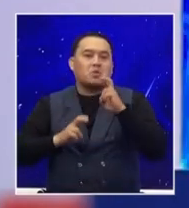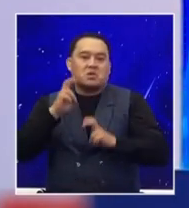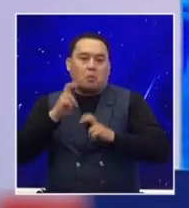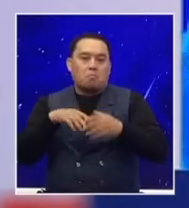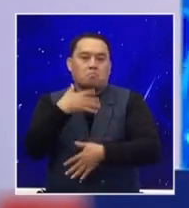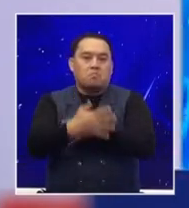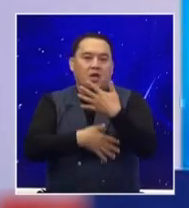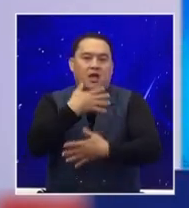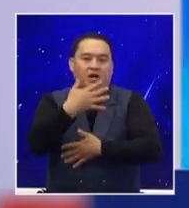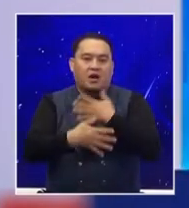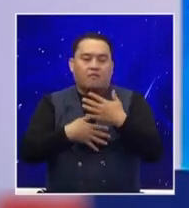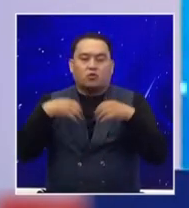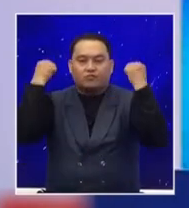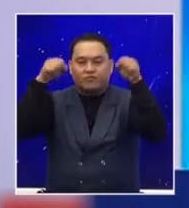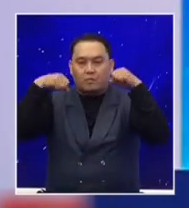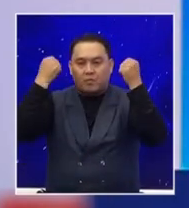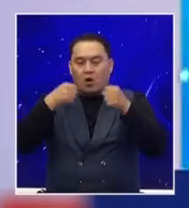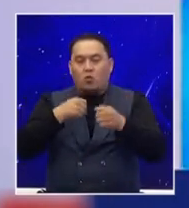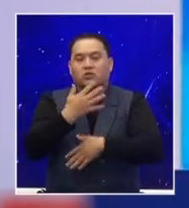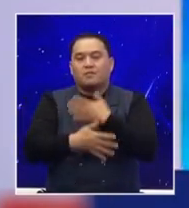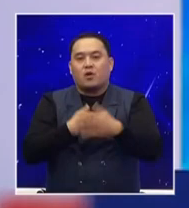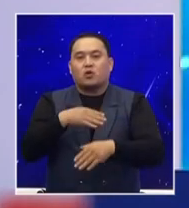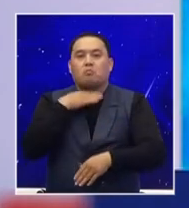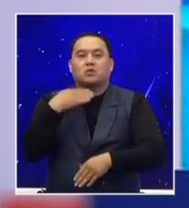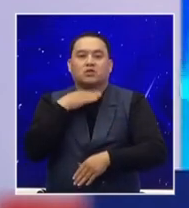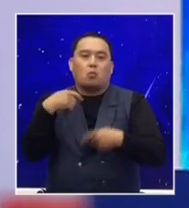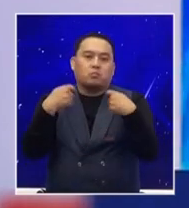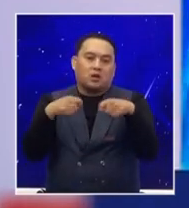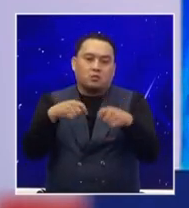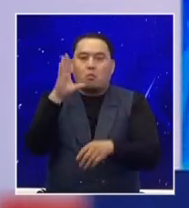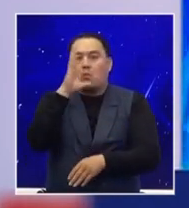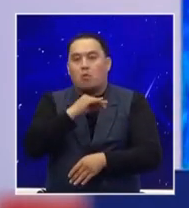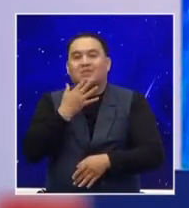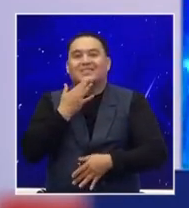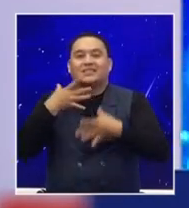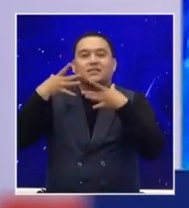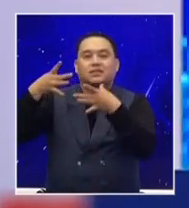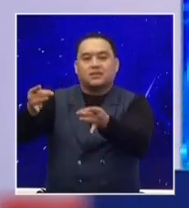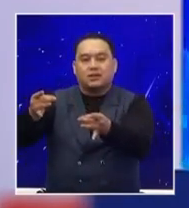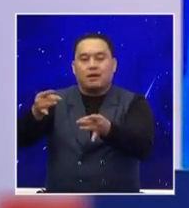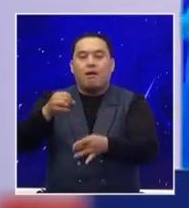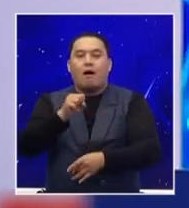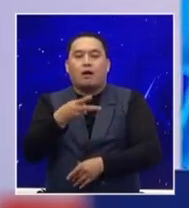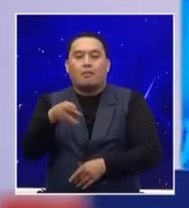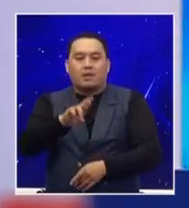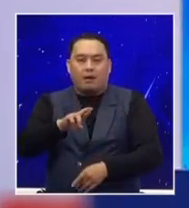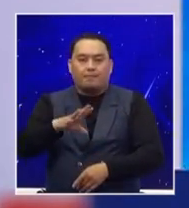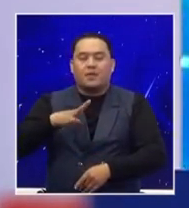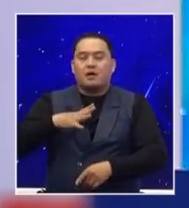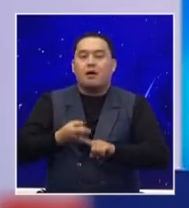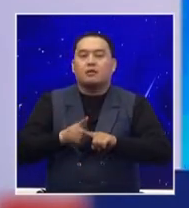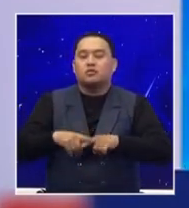по переработке мелкого рогатого скота для того, чтобы его продукцию мы могли экспортировать. Арабские страны очень